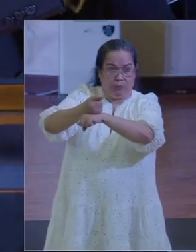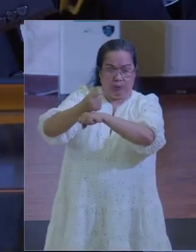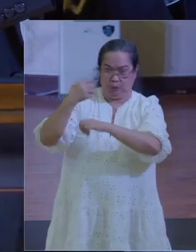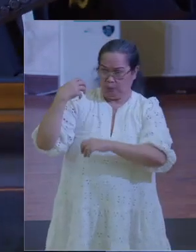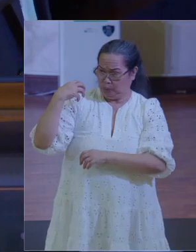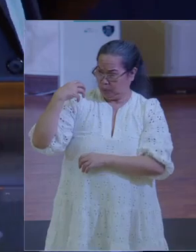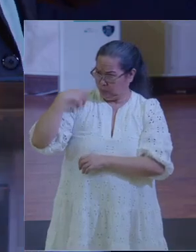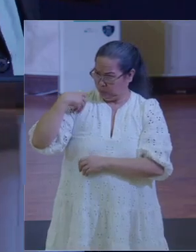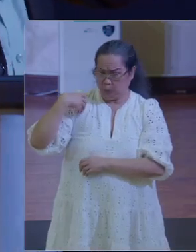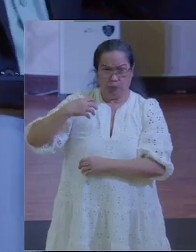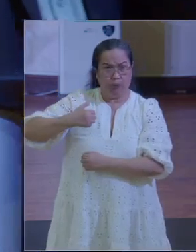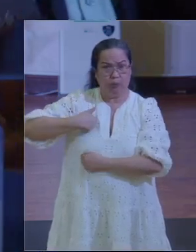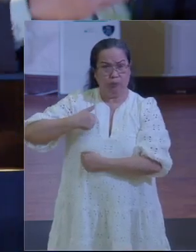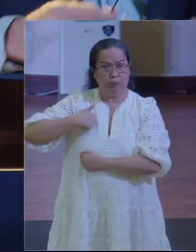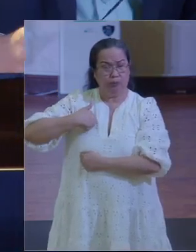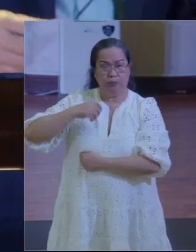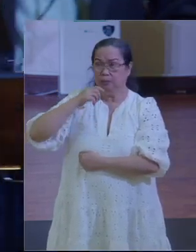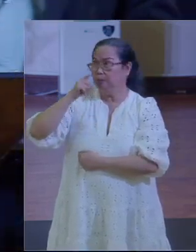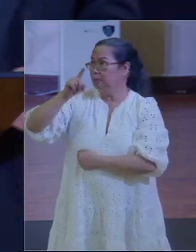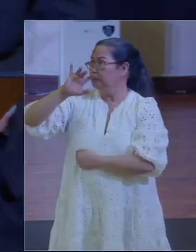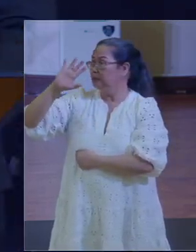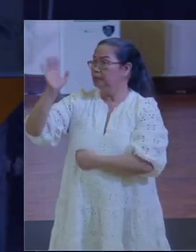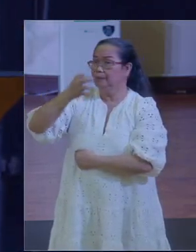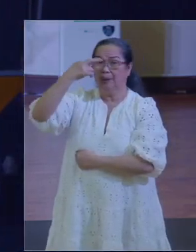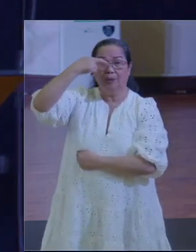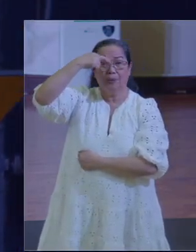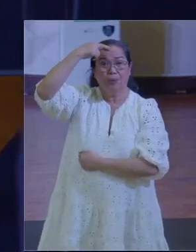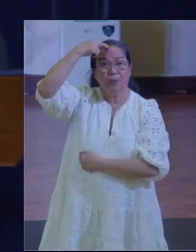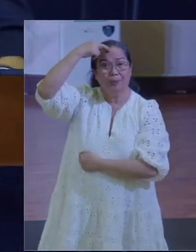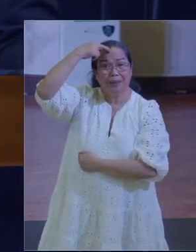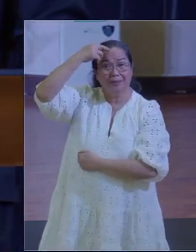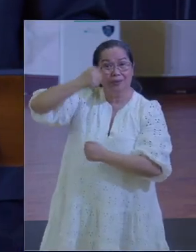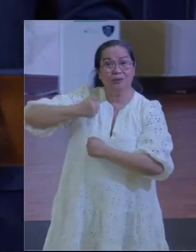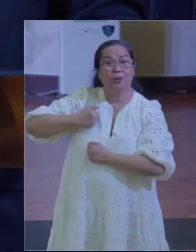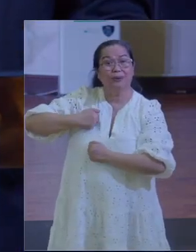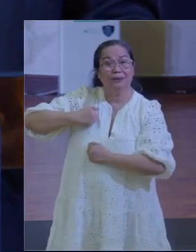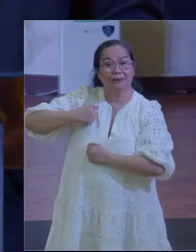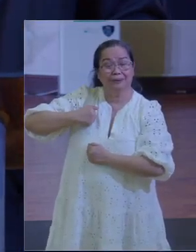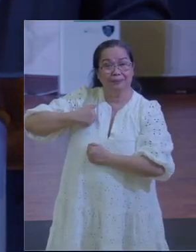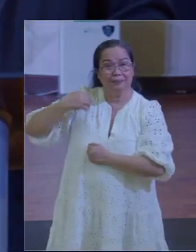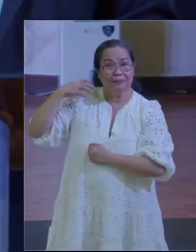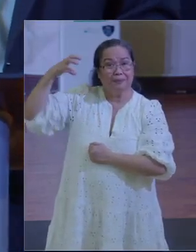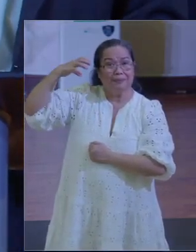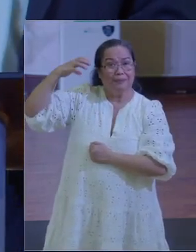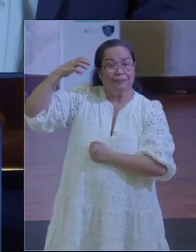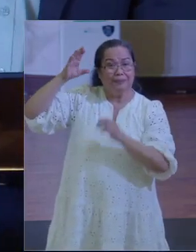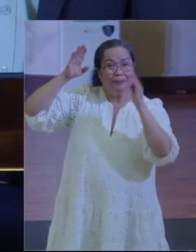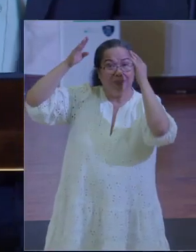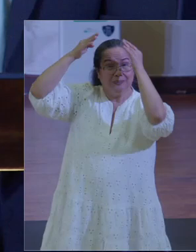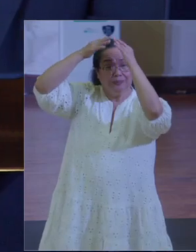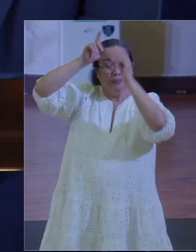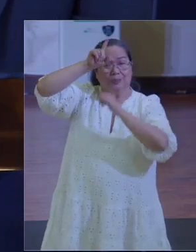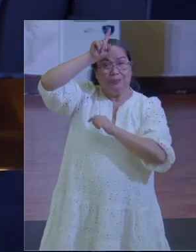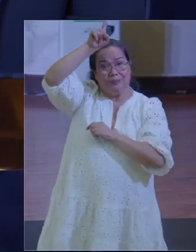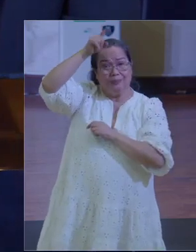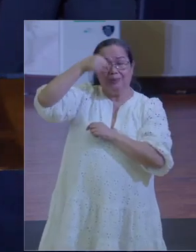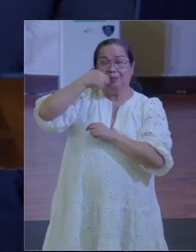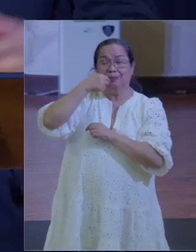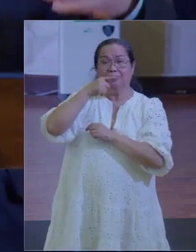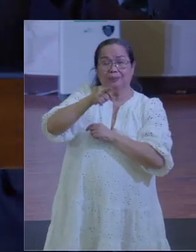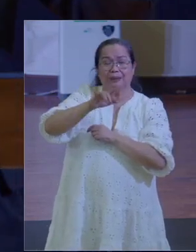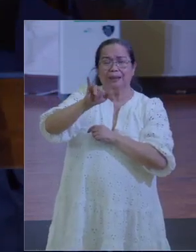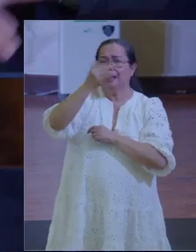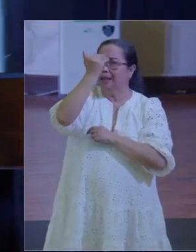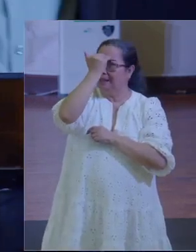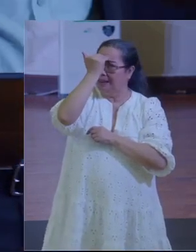Centurion, ano po yun Roman soldier po yun na medyo mabigat, parang Italian cohort.